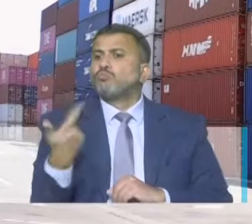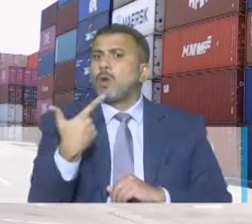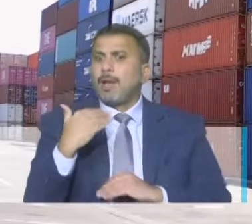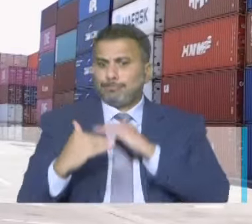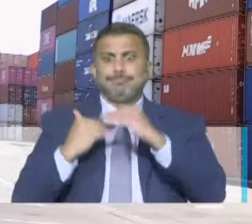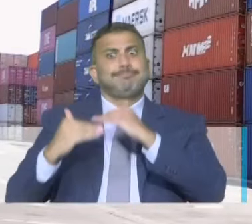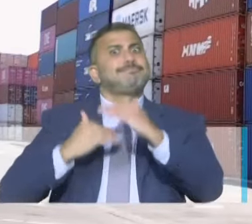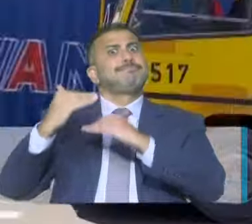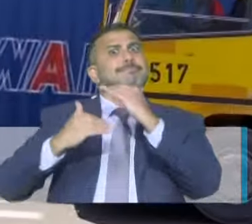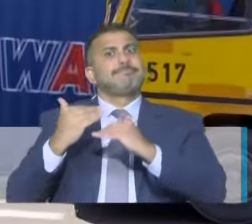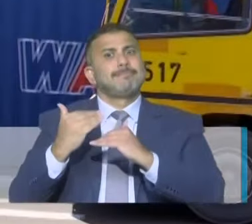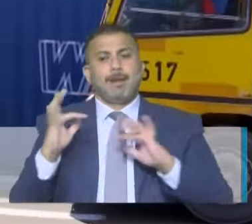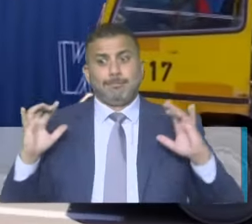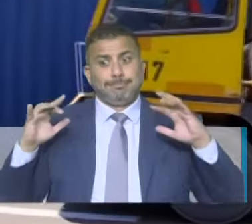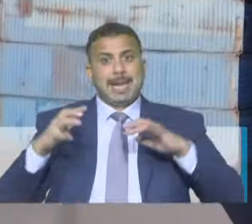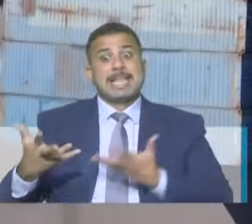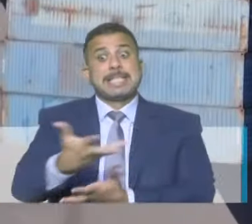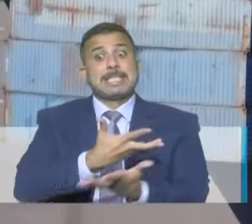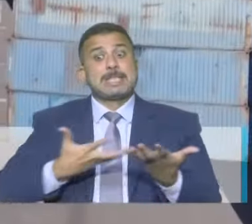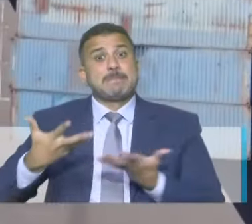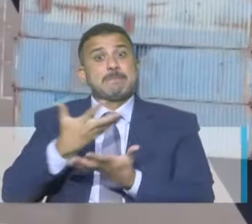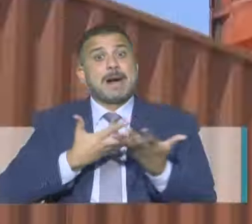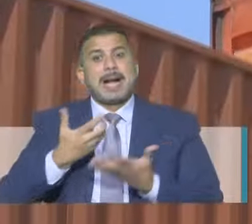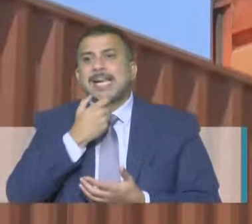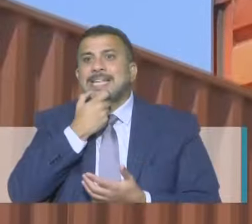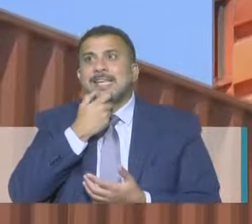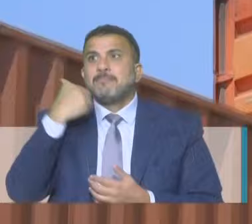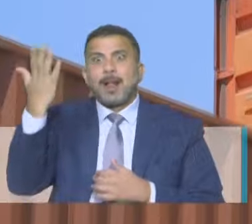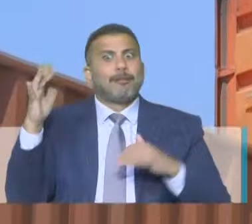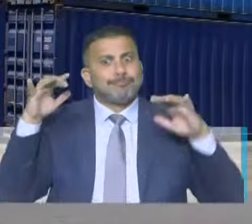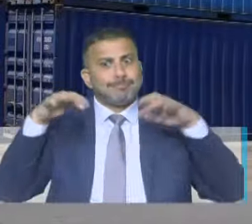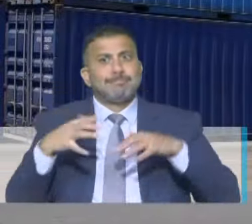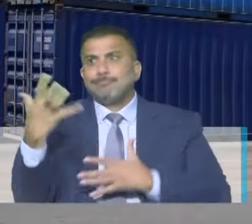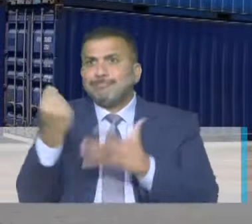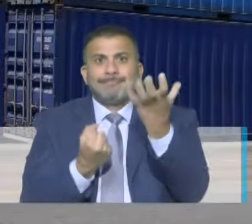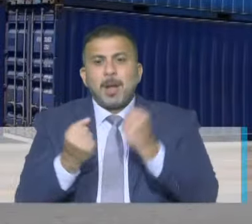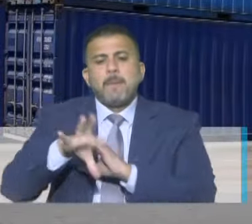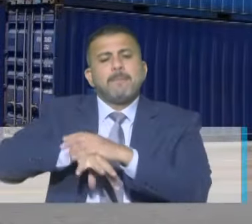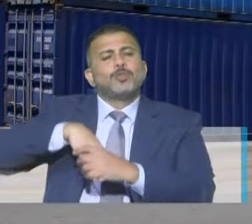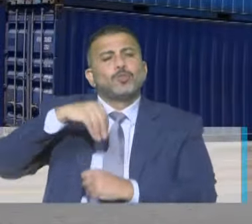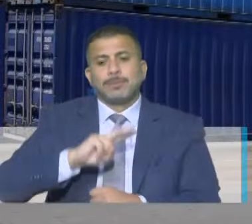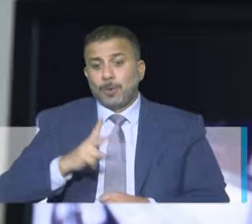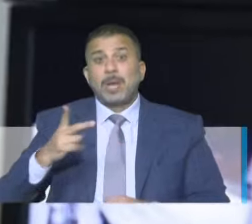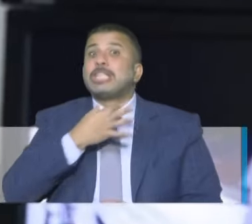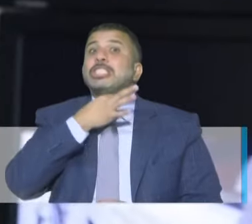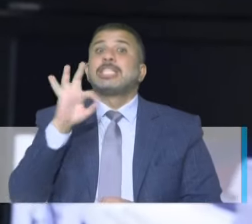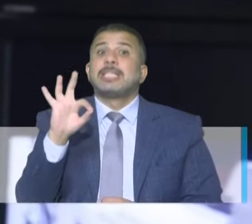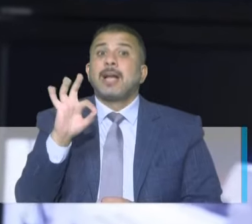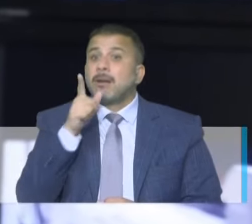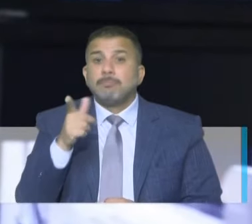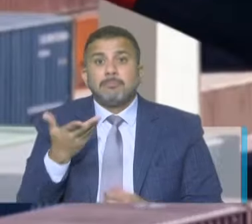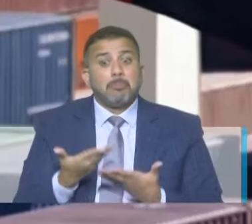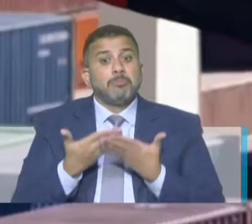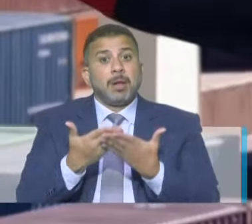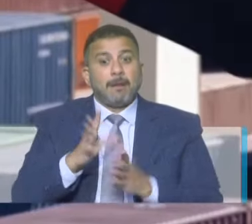نمواً في جذب تدفقات الاستثمار الأجنبي المباشر واستقطاب المشاريع النوعية الجديدة، ما ساهم